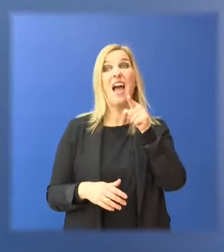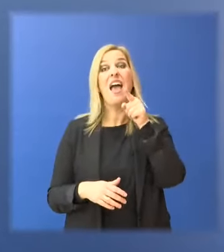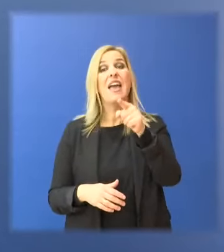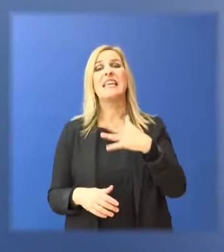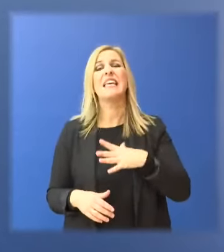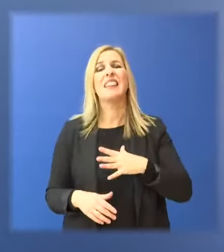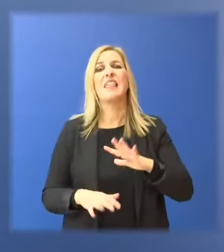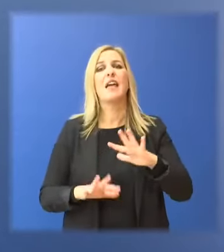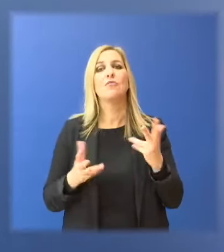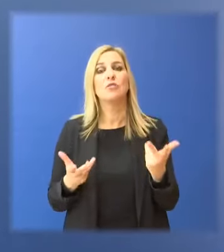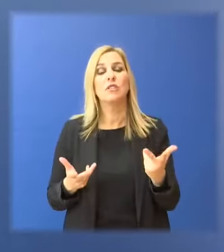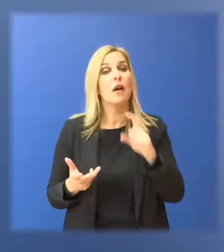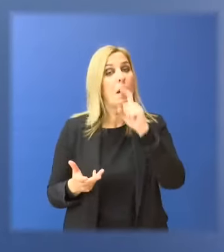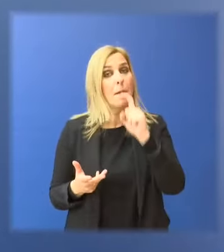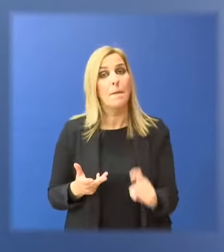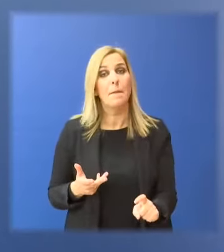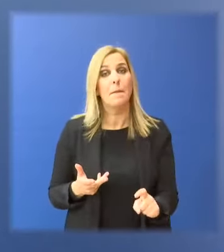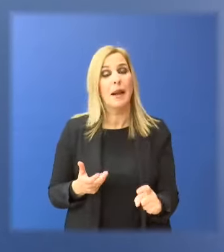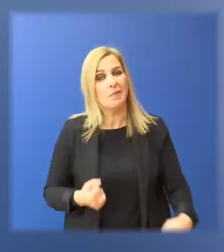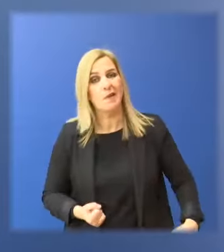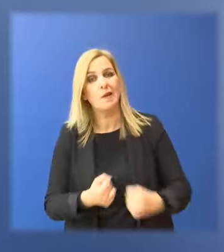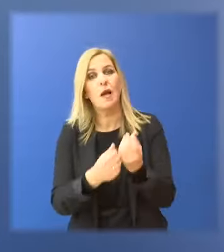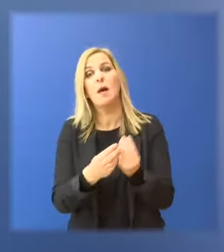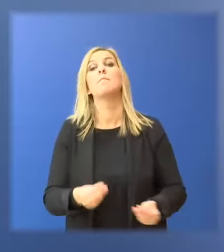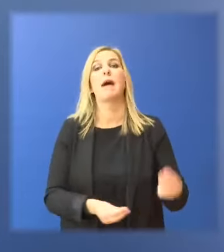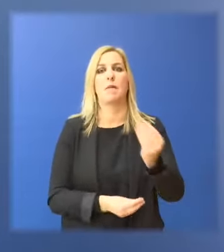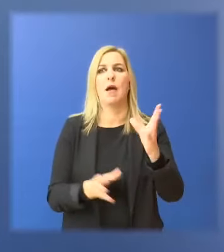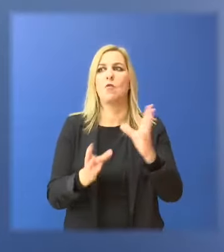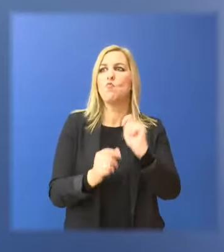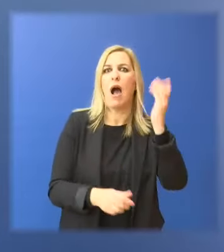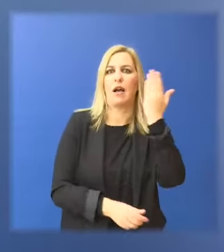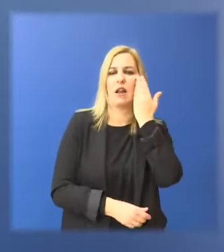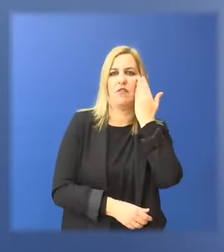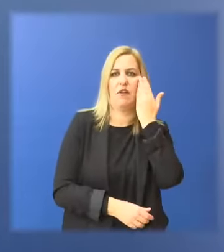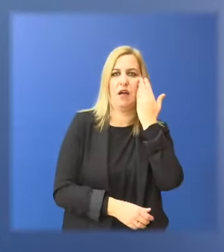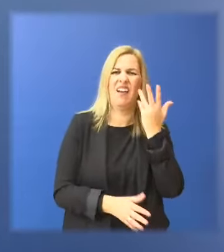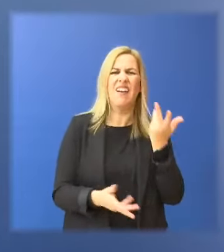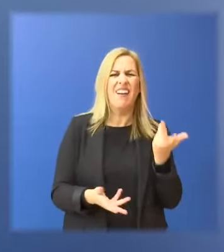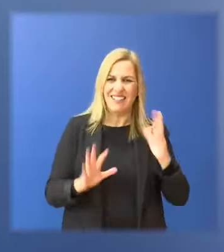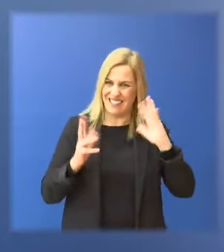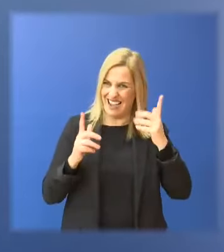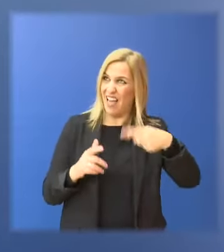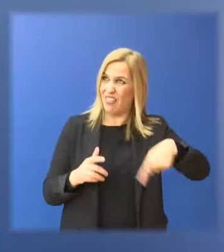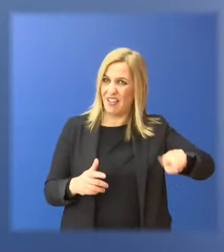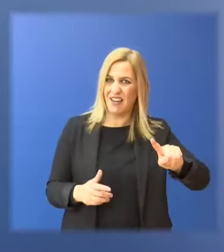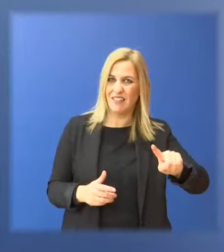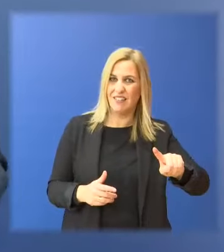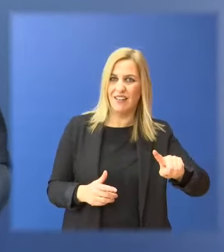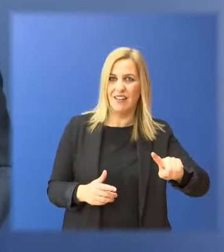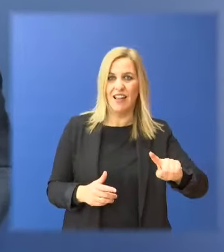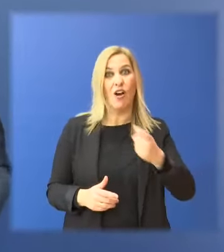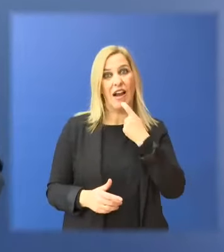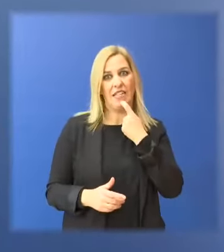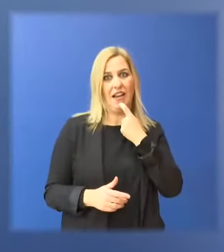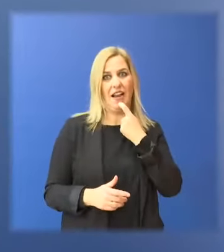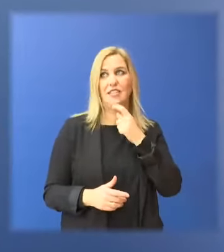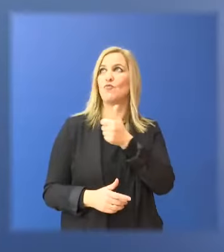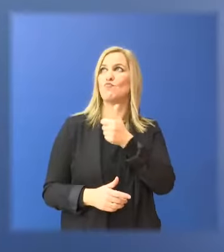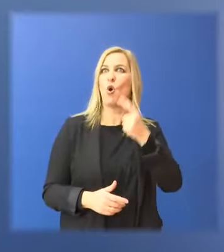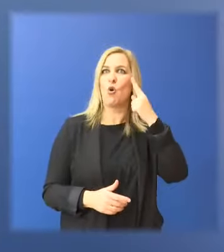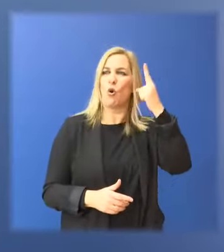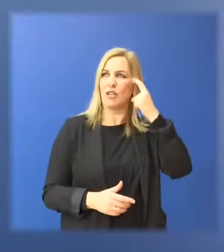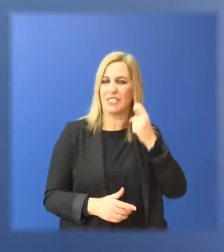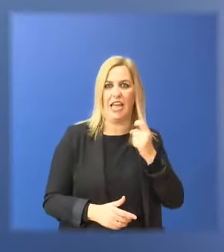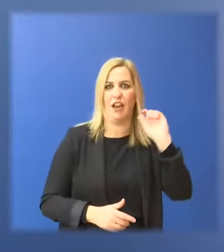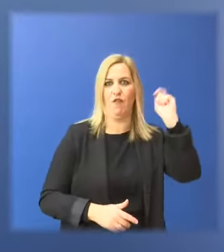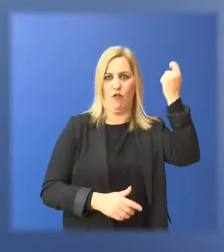να δοθεί περισσότερη στήριξη για την ακρίβεια. Προφανώς δεν τρελάθηκαν όλοι και βρήκε την αλήθεια ο κ. Κασελάκης, αλλά νομίζω ότι δεν